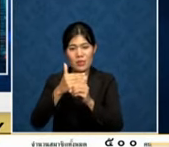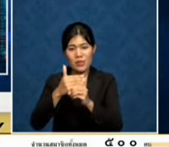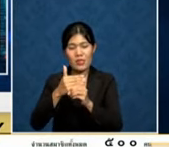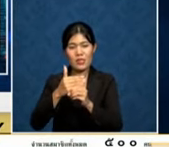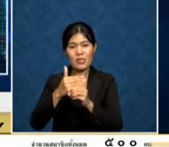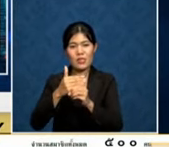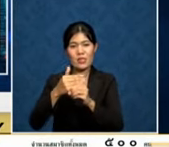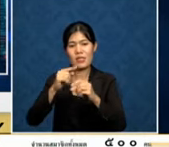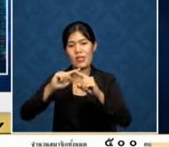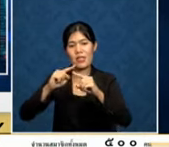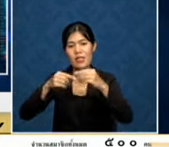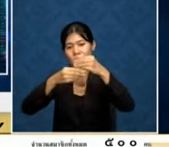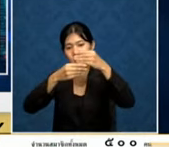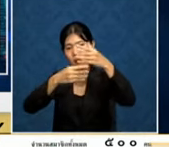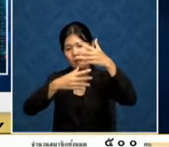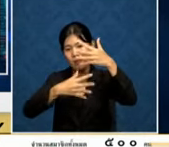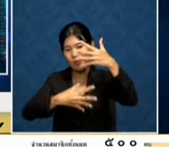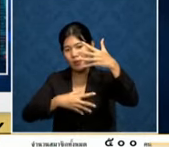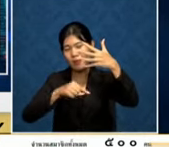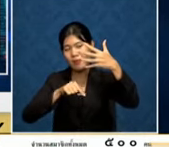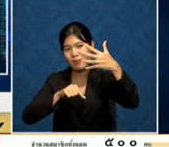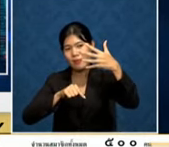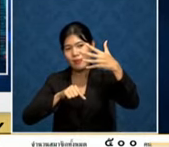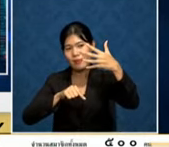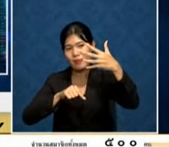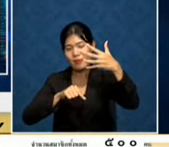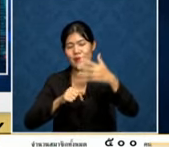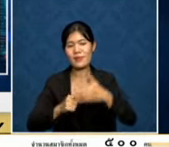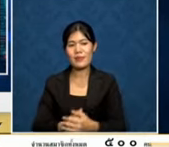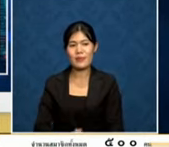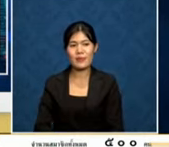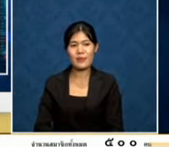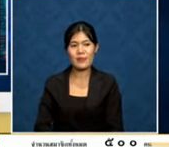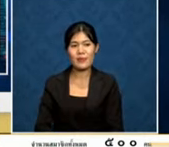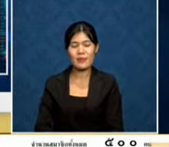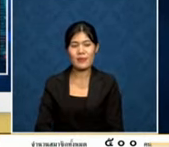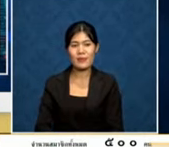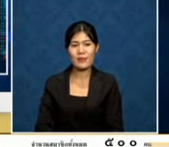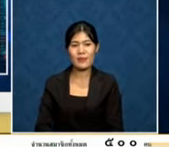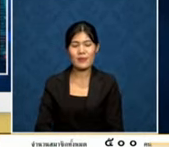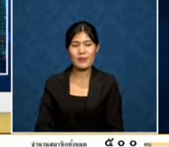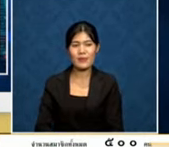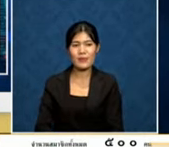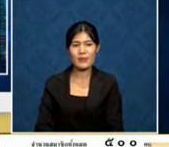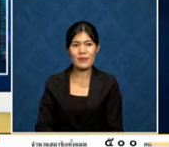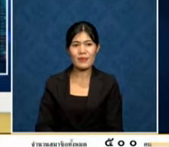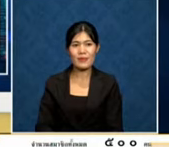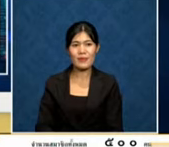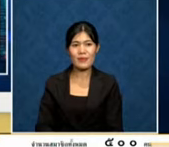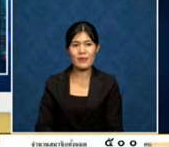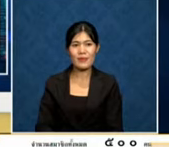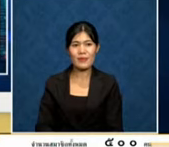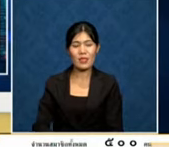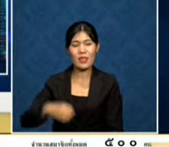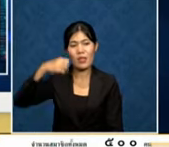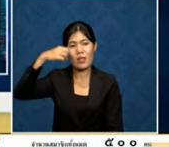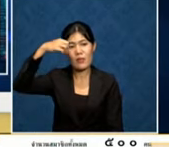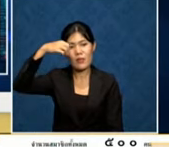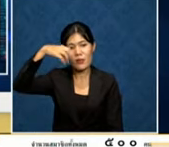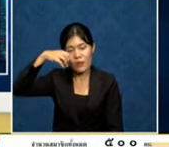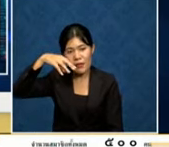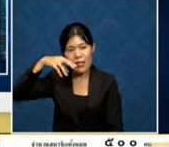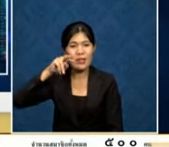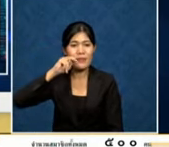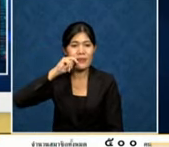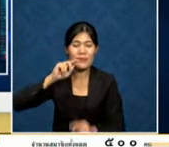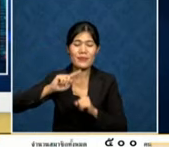ธนาคารการสงเคราะห์ท่าอากาศยานไทย aotนะครับท่าเรือแห่งประเทศไทยการไฟฟ้านครหลวงการไฟฟ้าภูมิภาคการปปาภูมิภาค